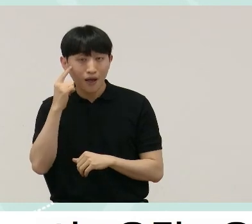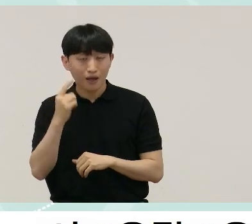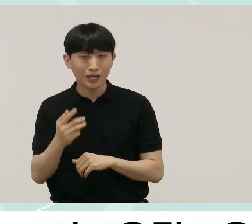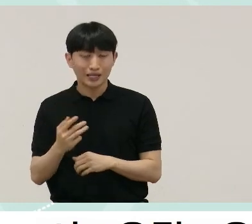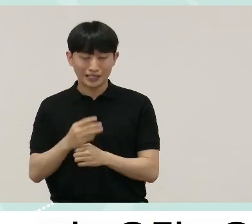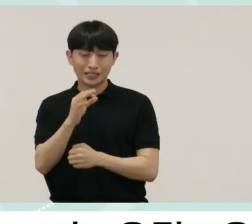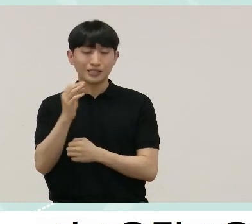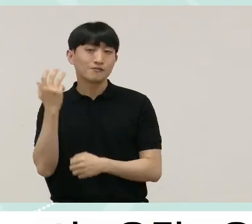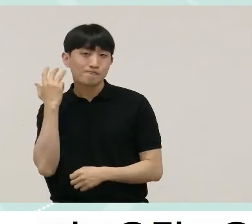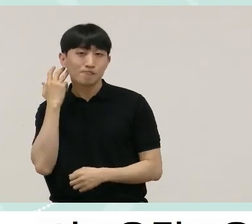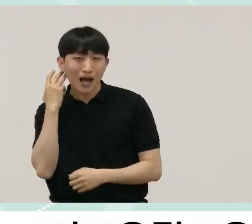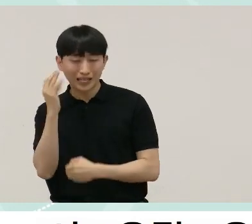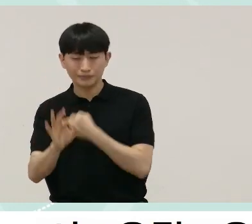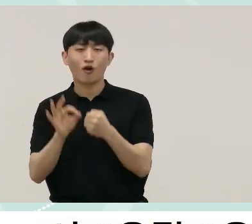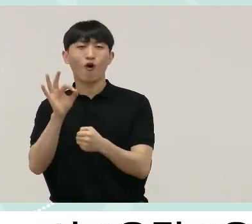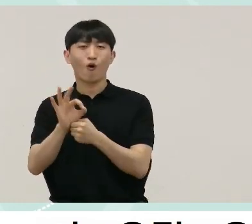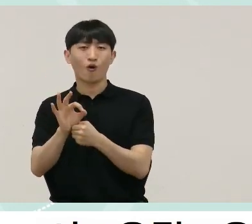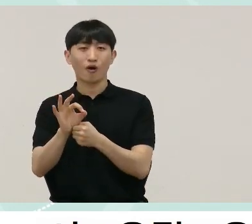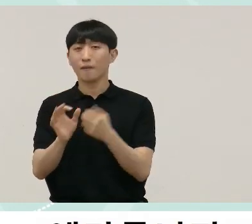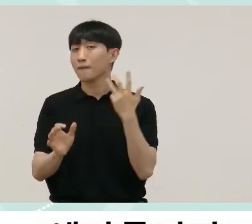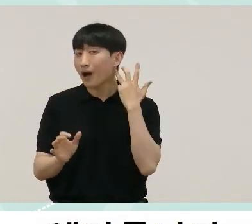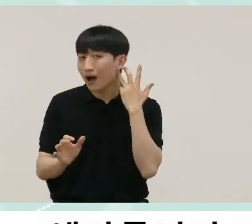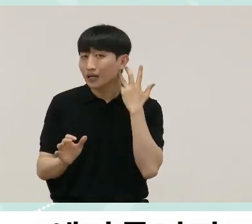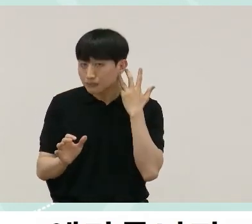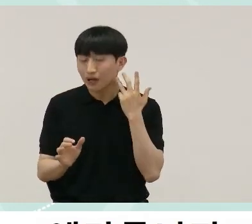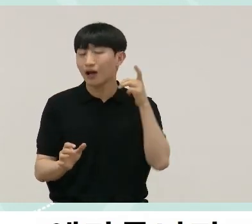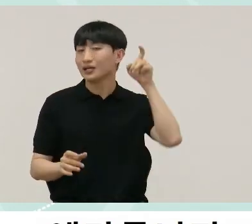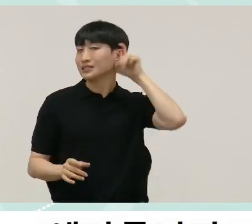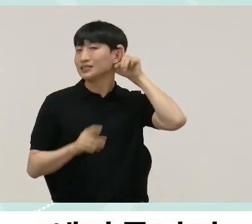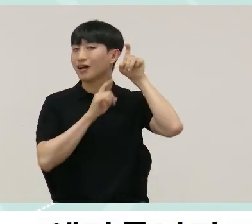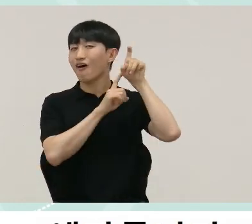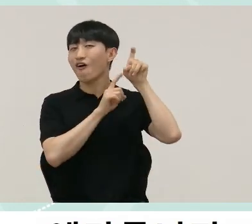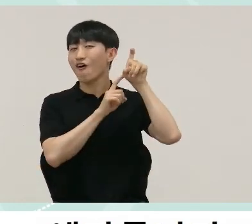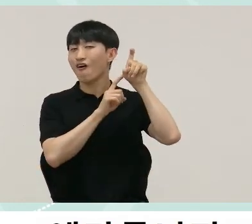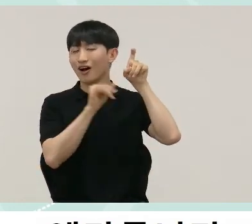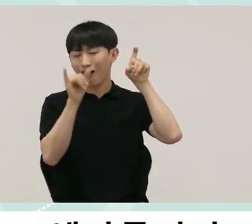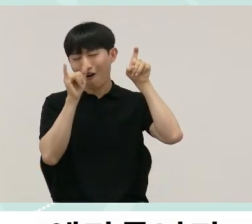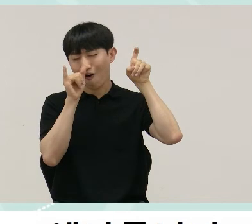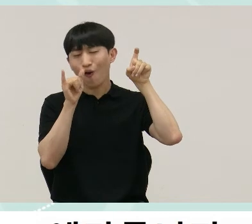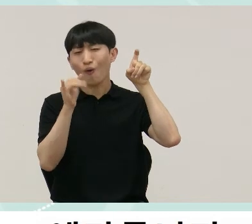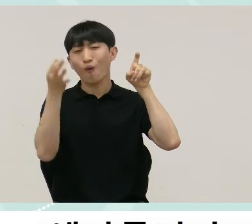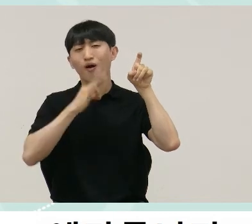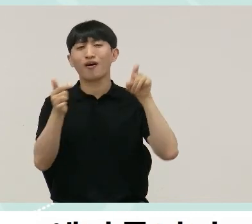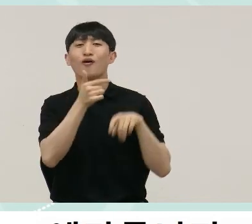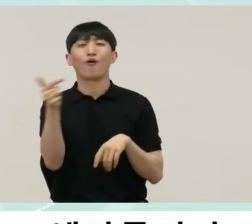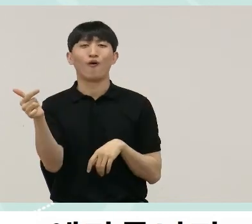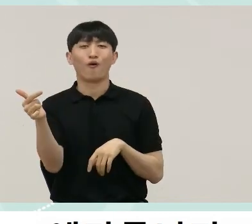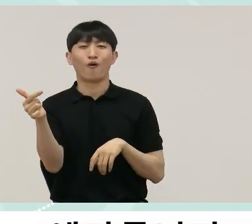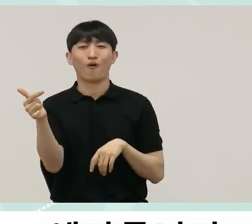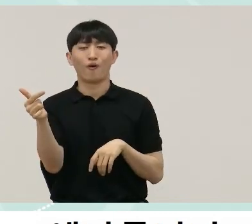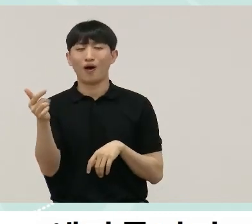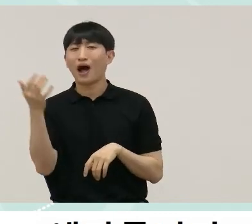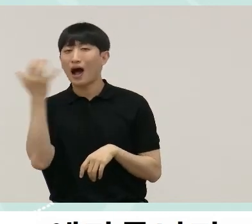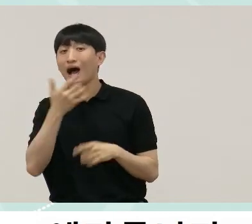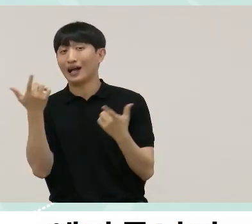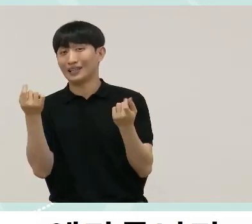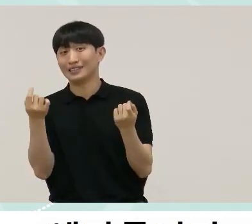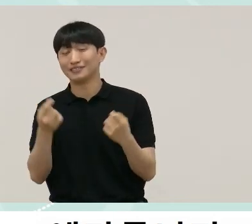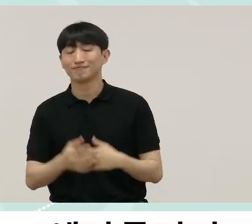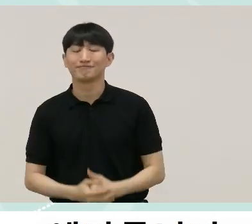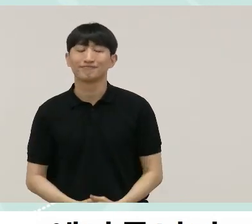빨리 정상처럼 듣는 효과를 보인다는 것이죠. 이